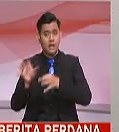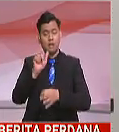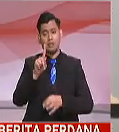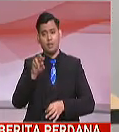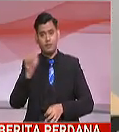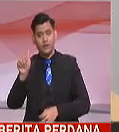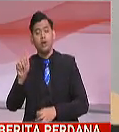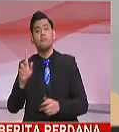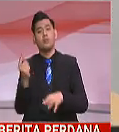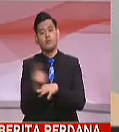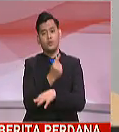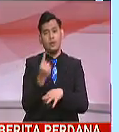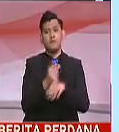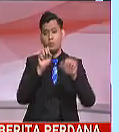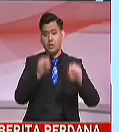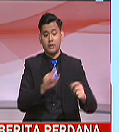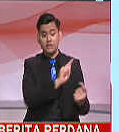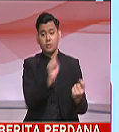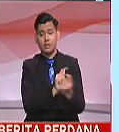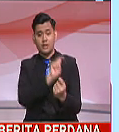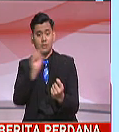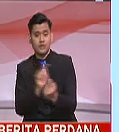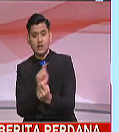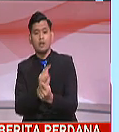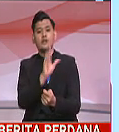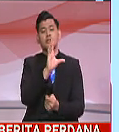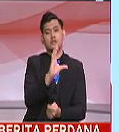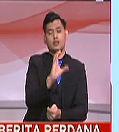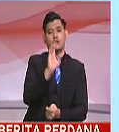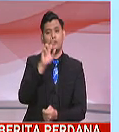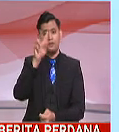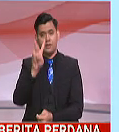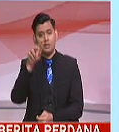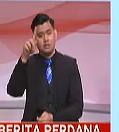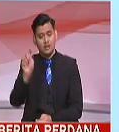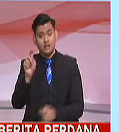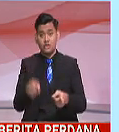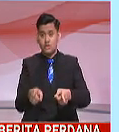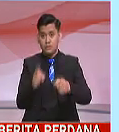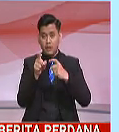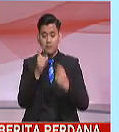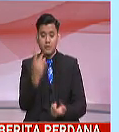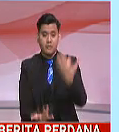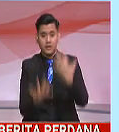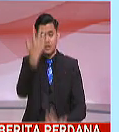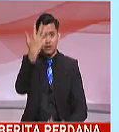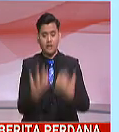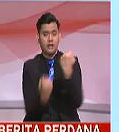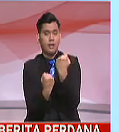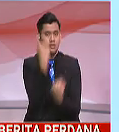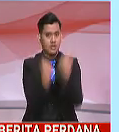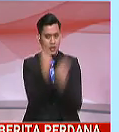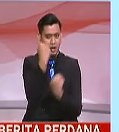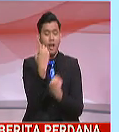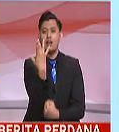menggunakan transmisi boleh laras berterusan CVT menyumbang kepada kecekapan bahan api 18.9